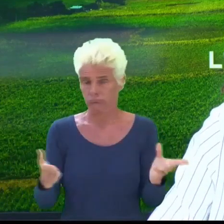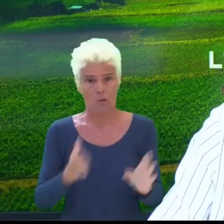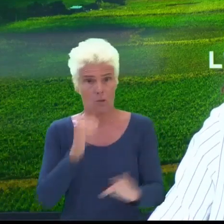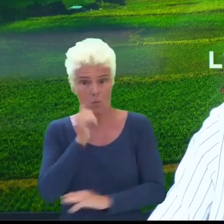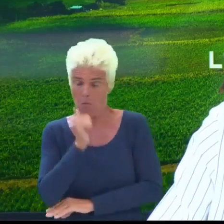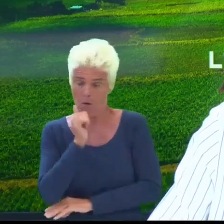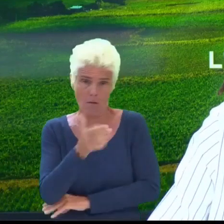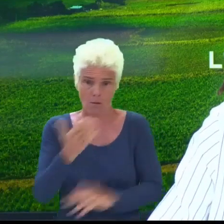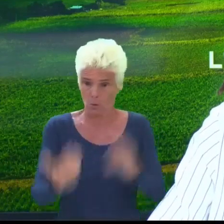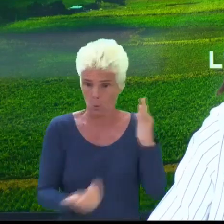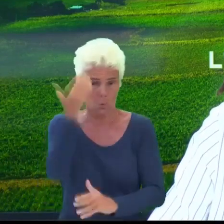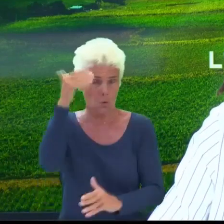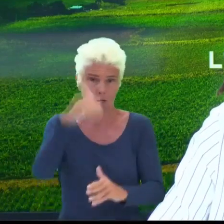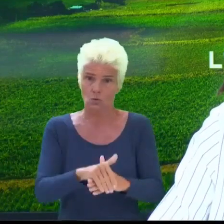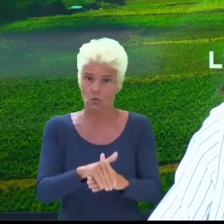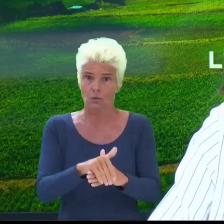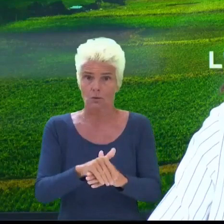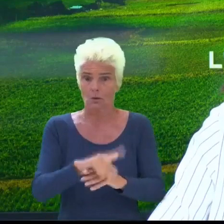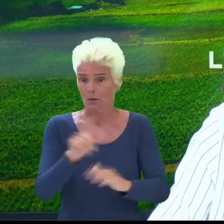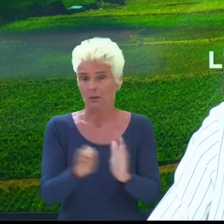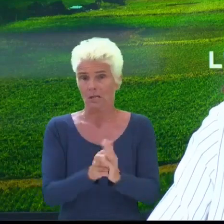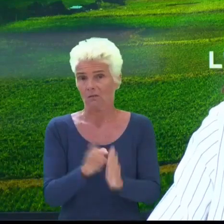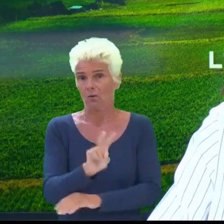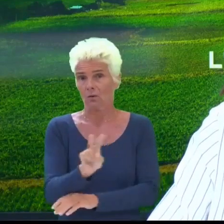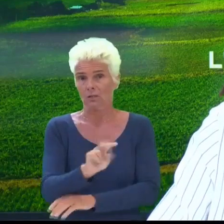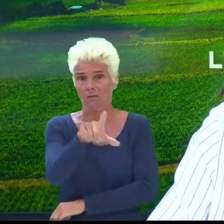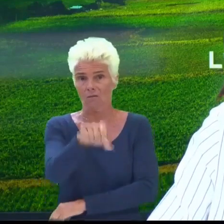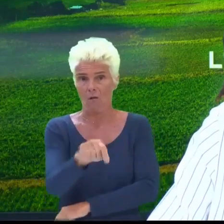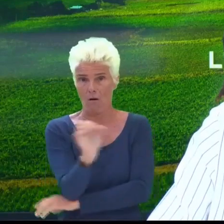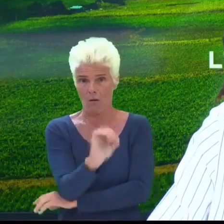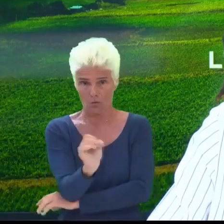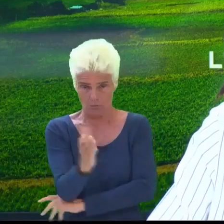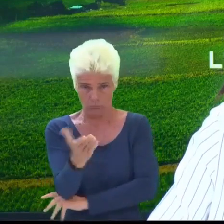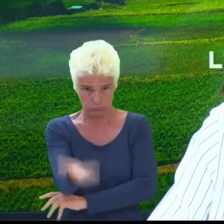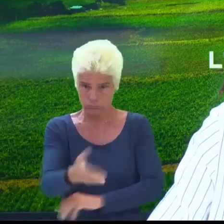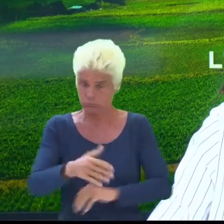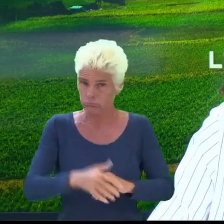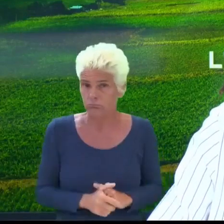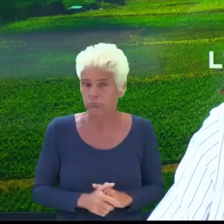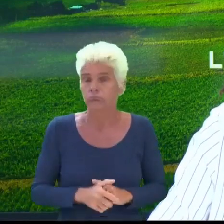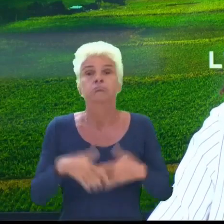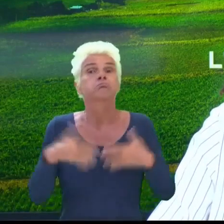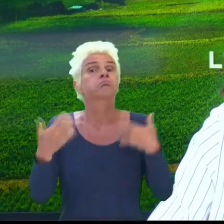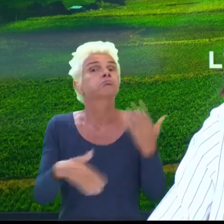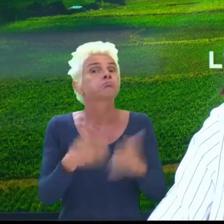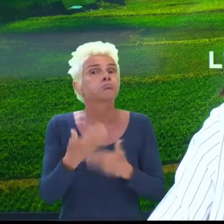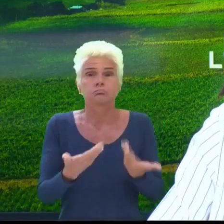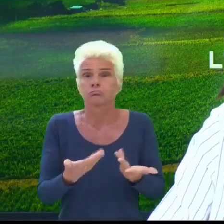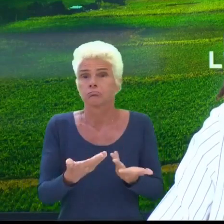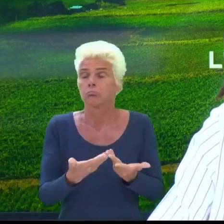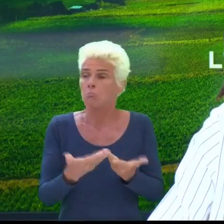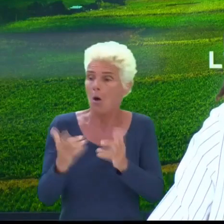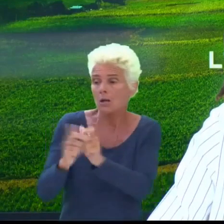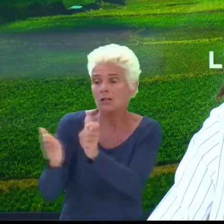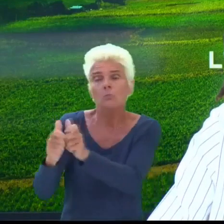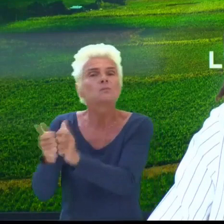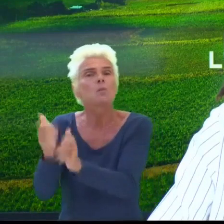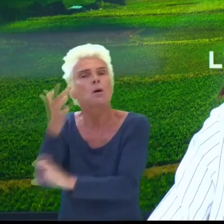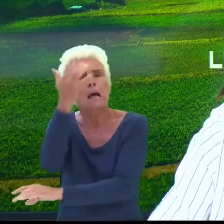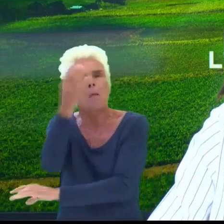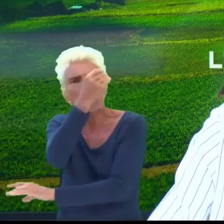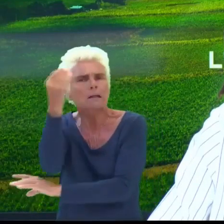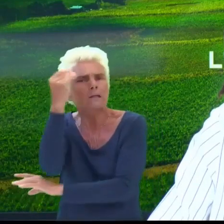département demain vendredi 20 octobre cette annonce ne concerne pour leur pas les établissements de Saint-Martin